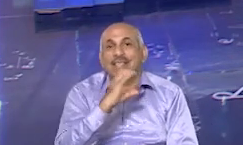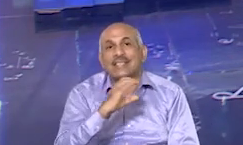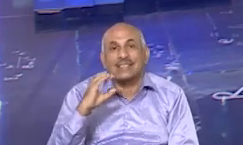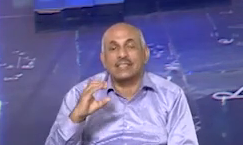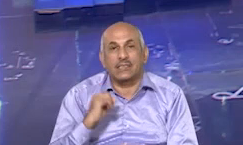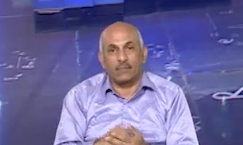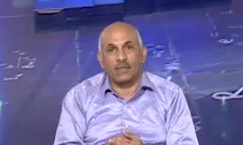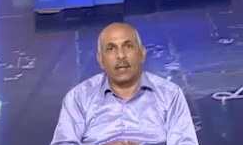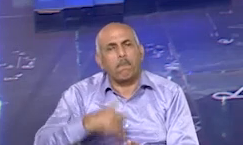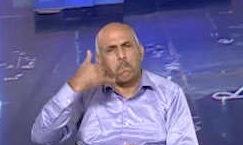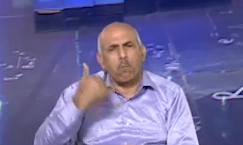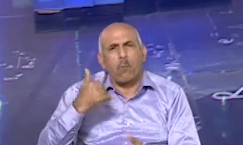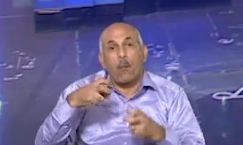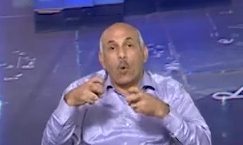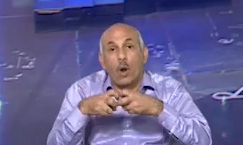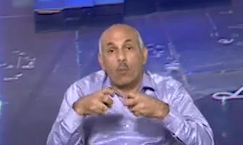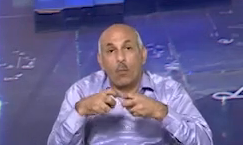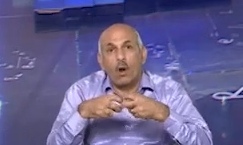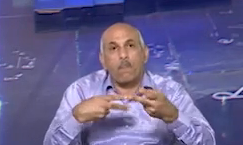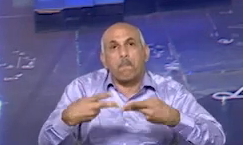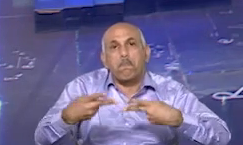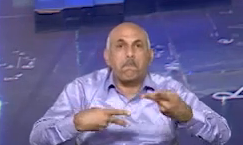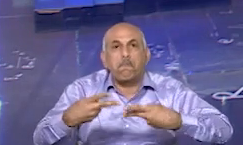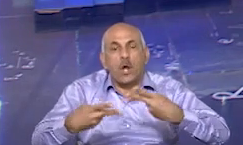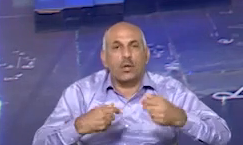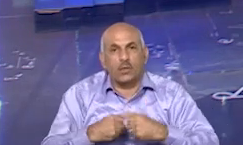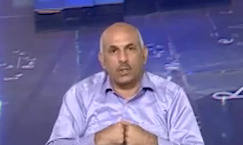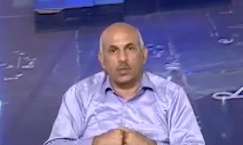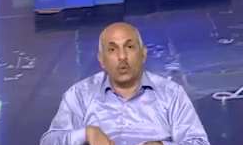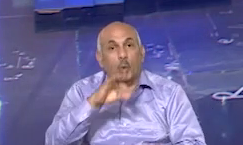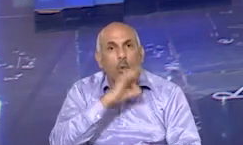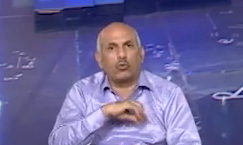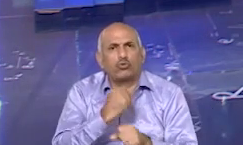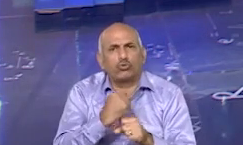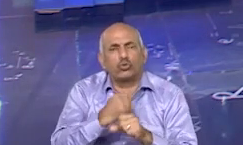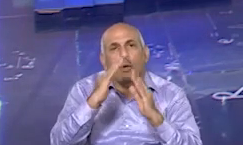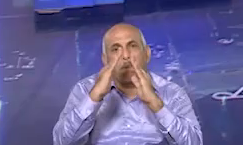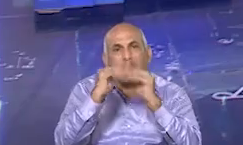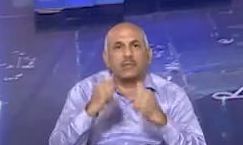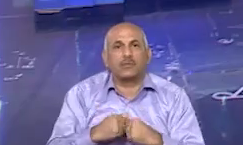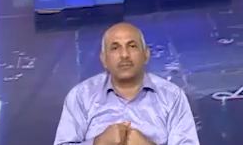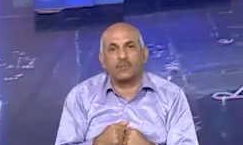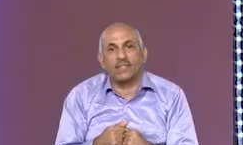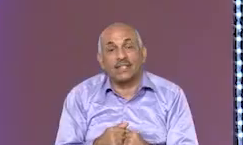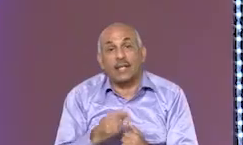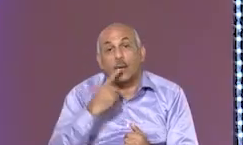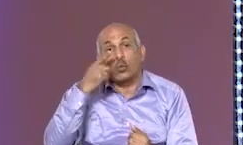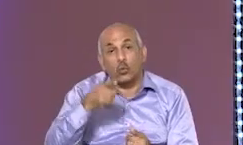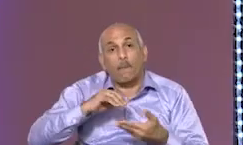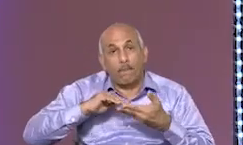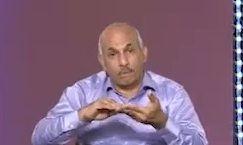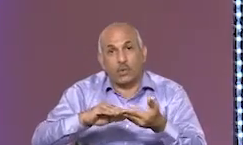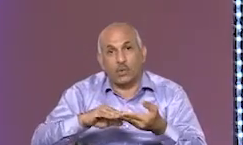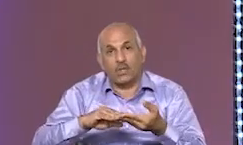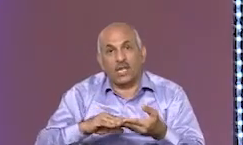الرئيس بيهتموا جدا بالمعارض وبيهتموا جدا بالمنتجات المصرية بشكل عام. هل انتوا بقى ليكوا دور